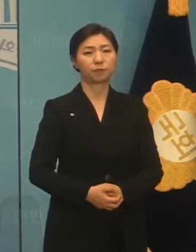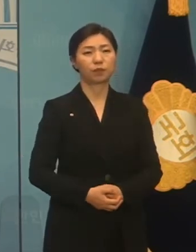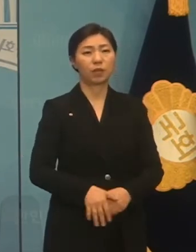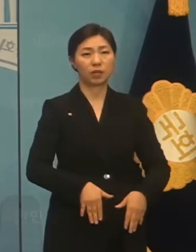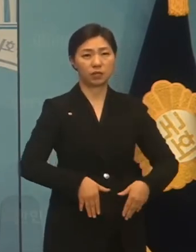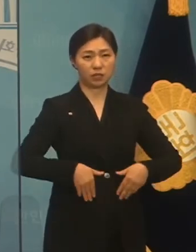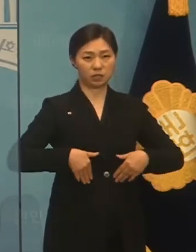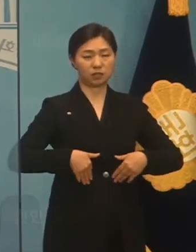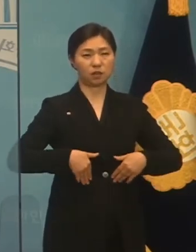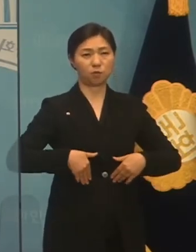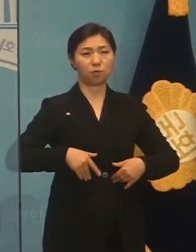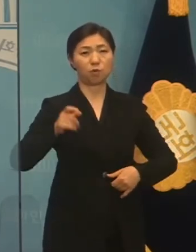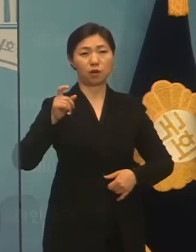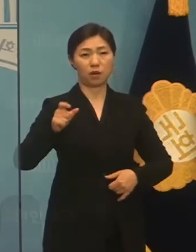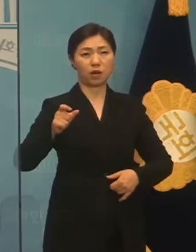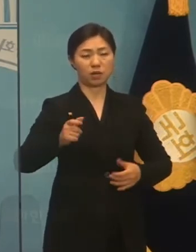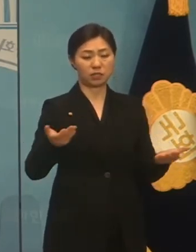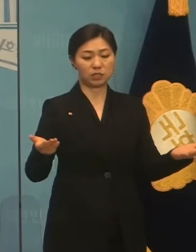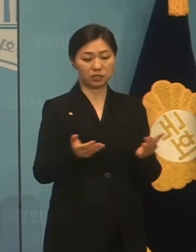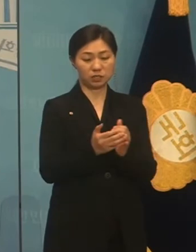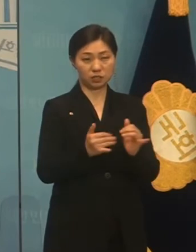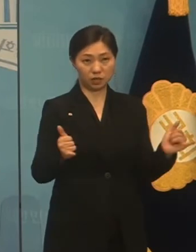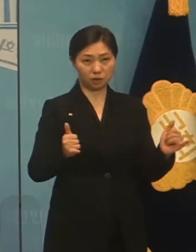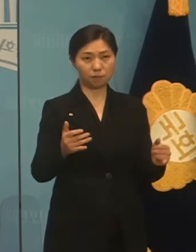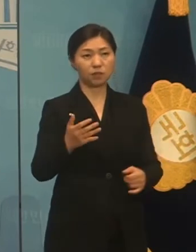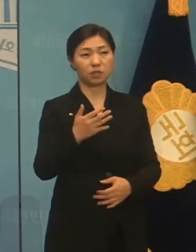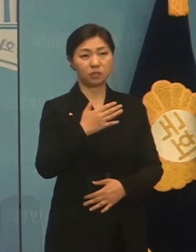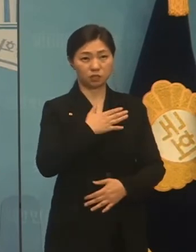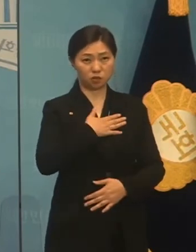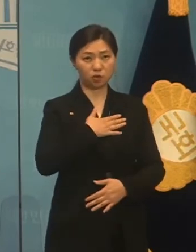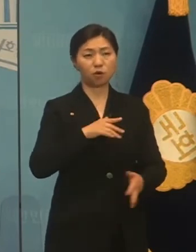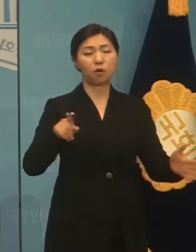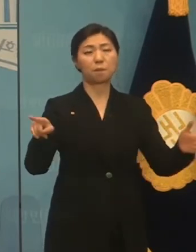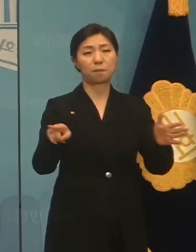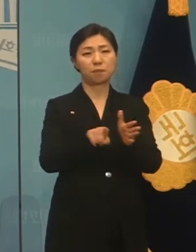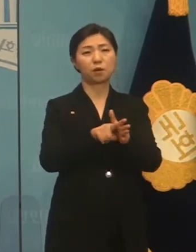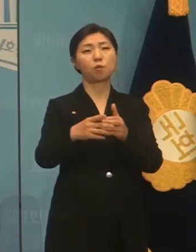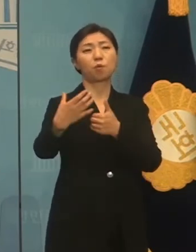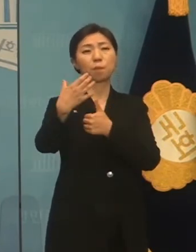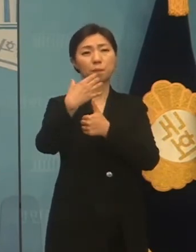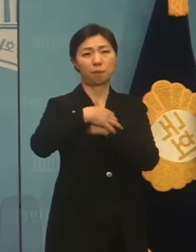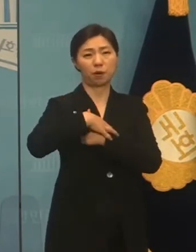따뜻하고 강한 일꾼 윤영석에게 믿고 맡겨주십시오.